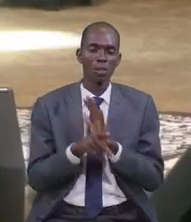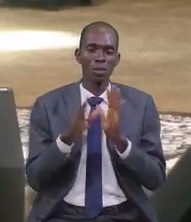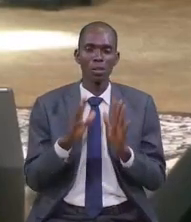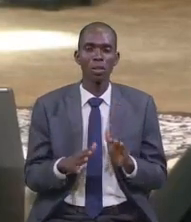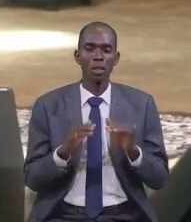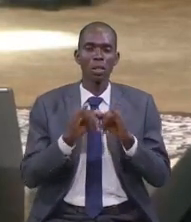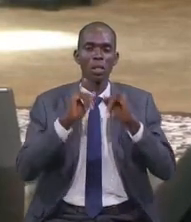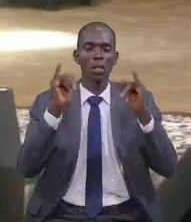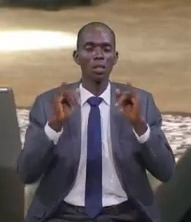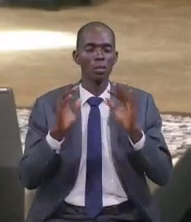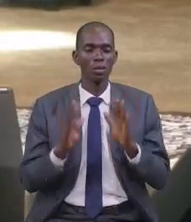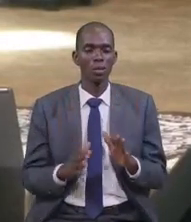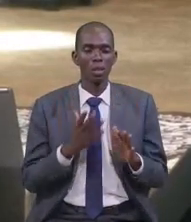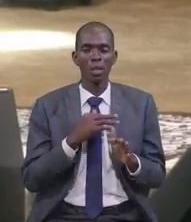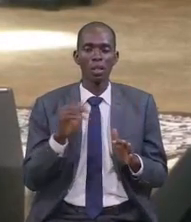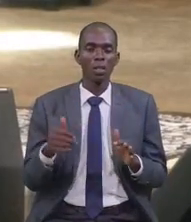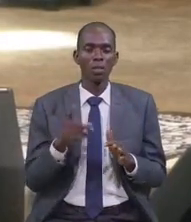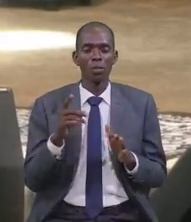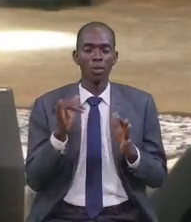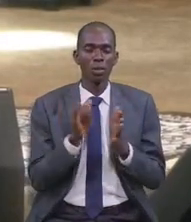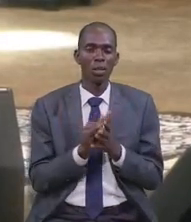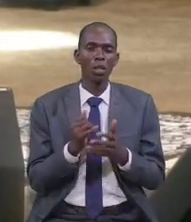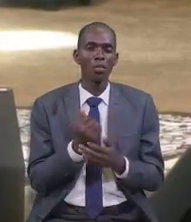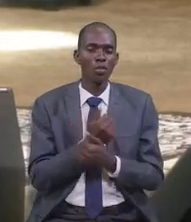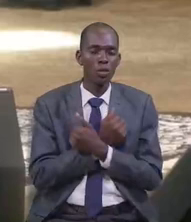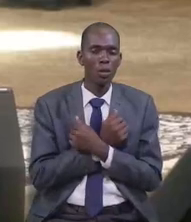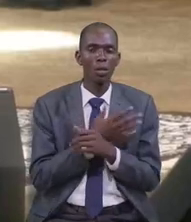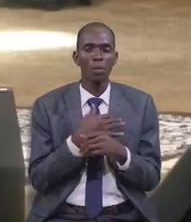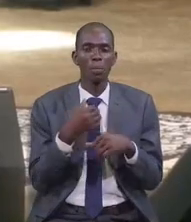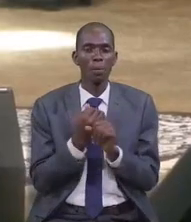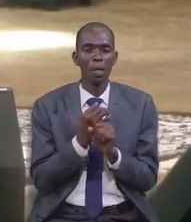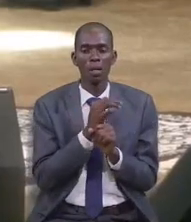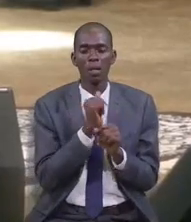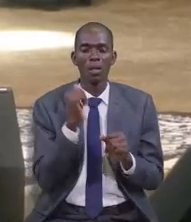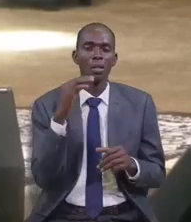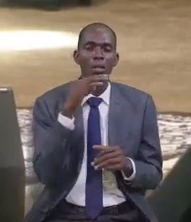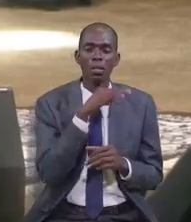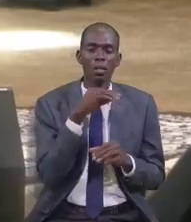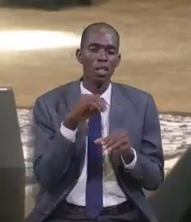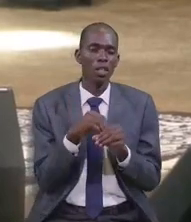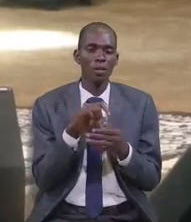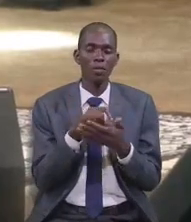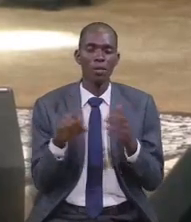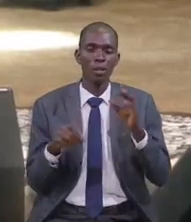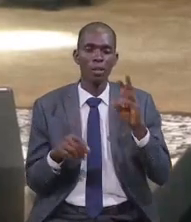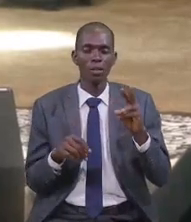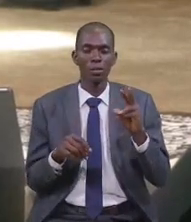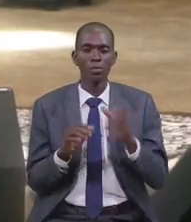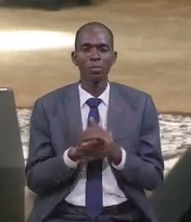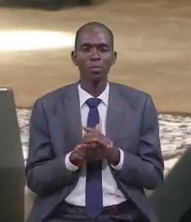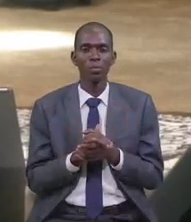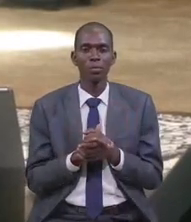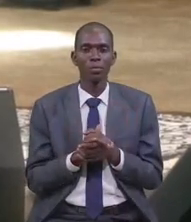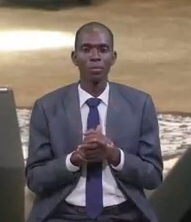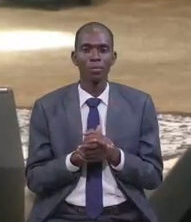quiconque aime et pratique le mensonge. Verset 16. Moi,